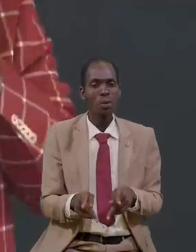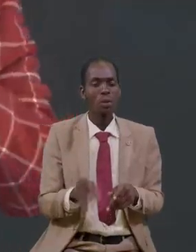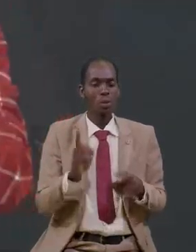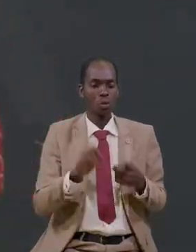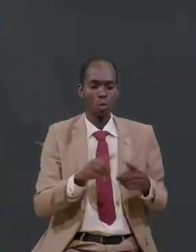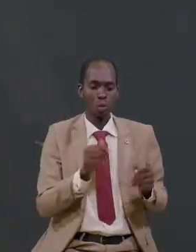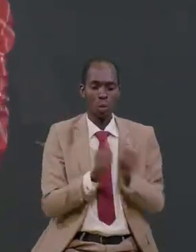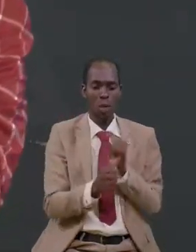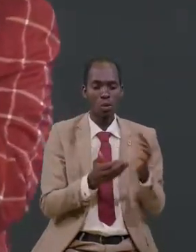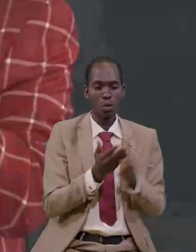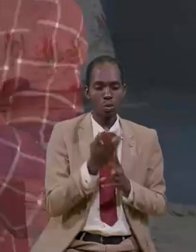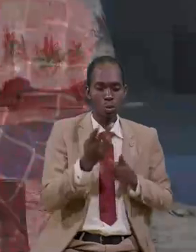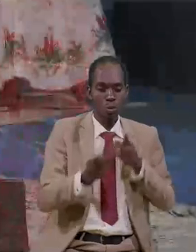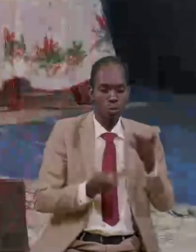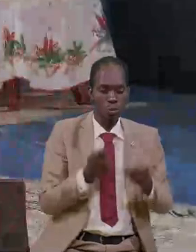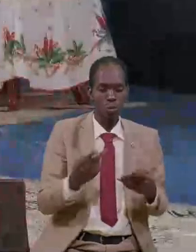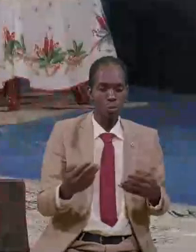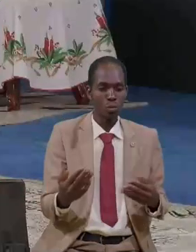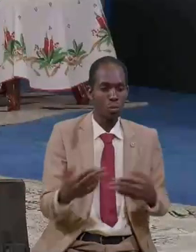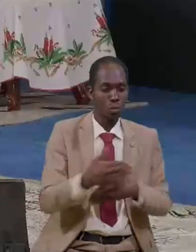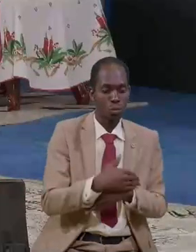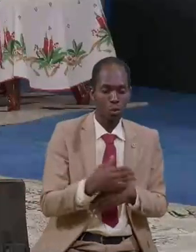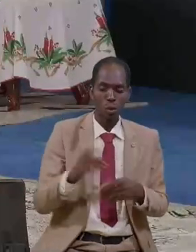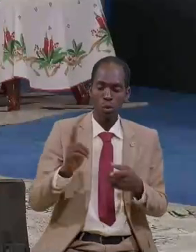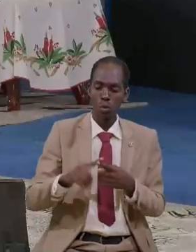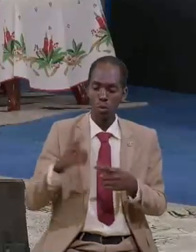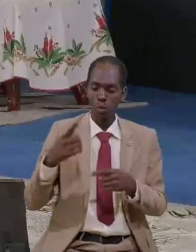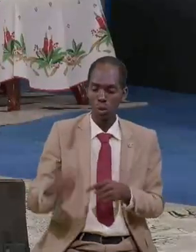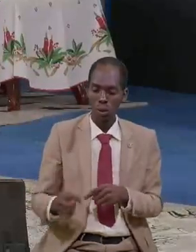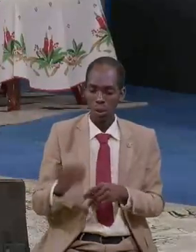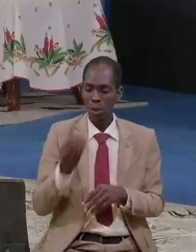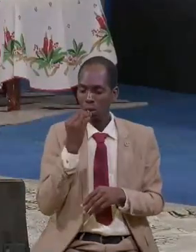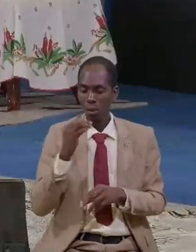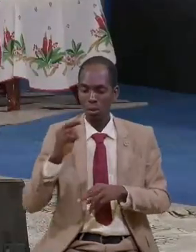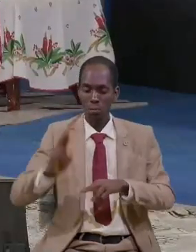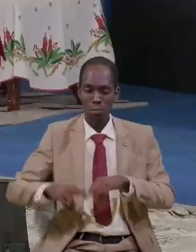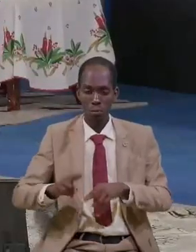lui donnes accès à la salle à manger et tu lui permets d'entrer